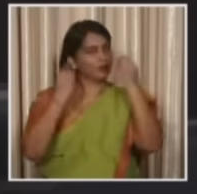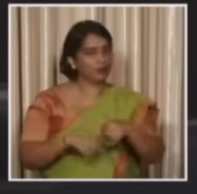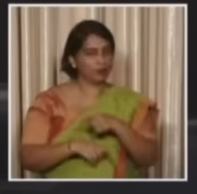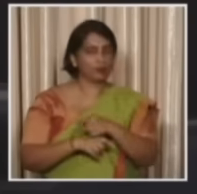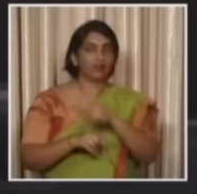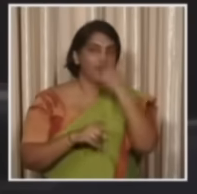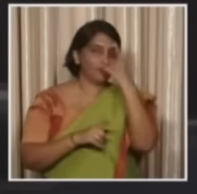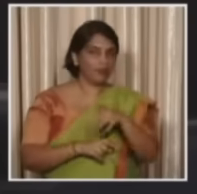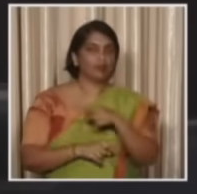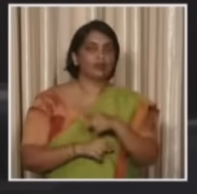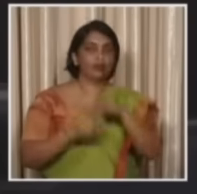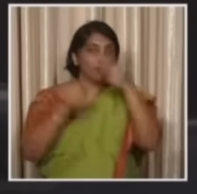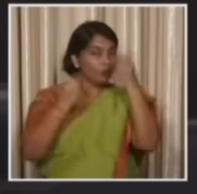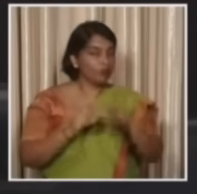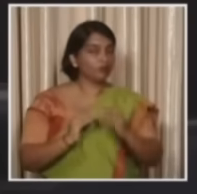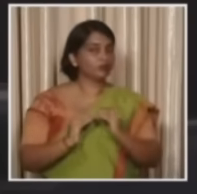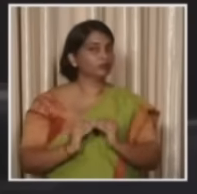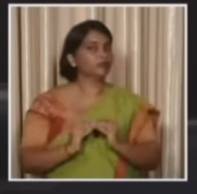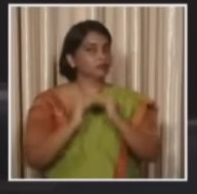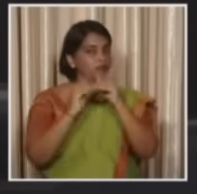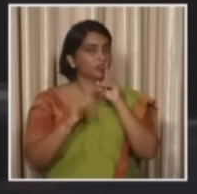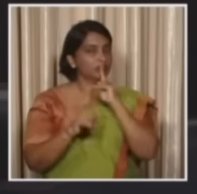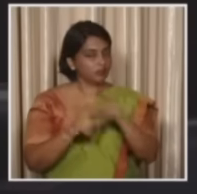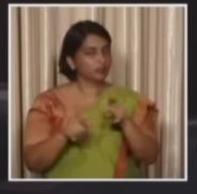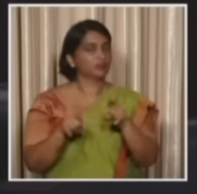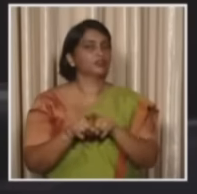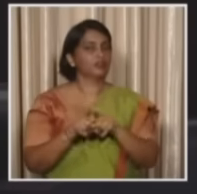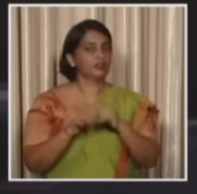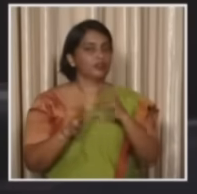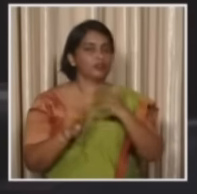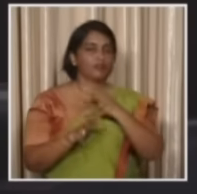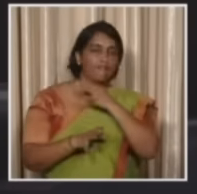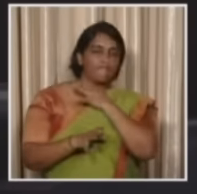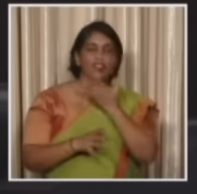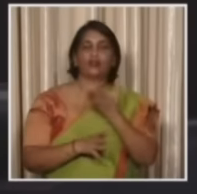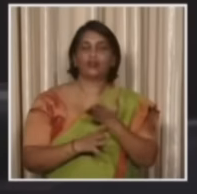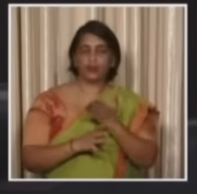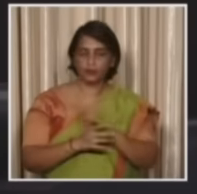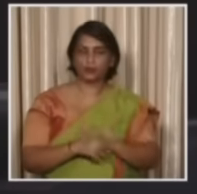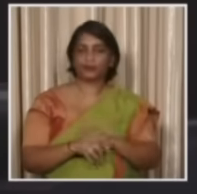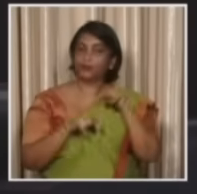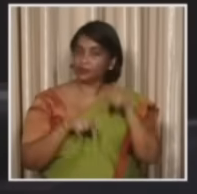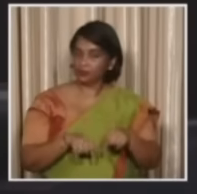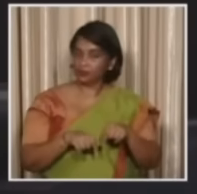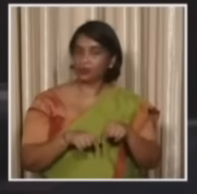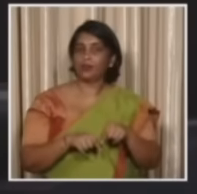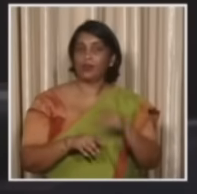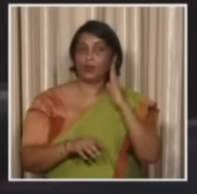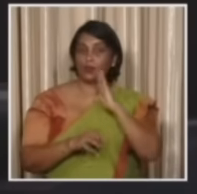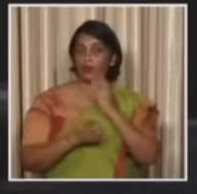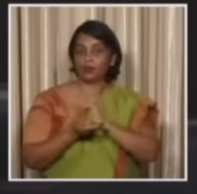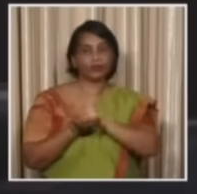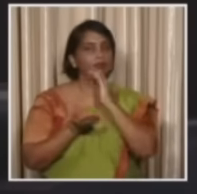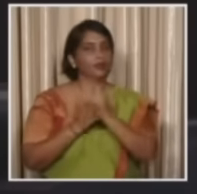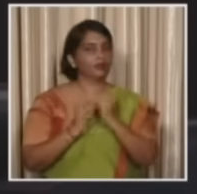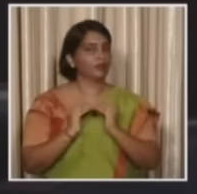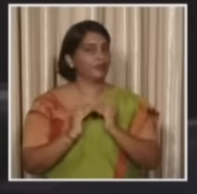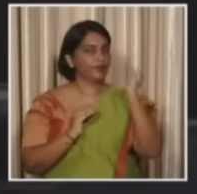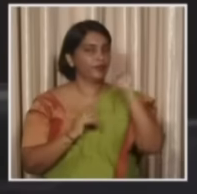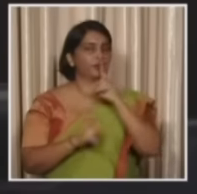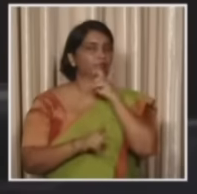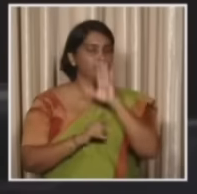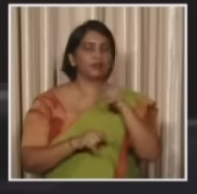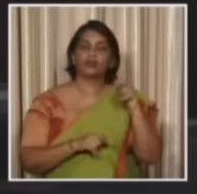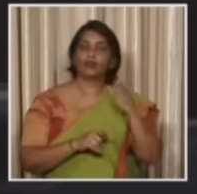ඒ නිසා වට්ටපු අය ගොඩනගන්න කතා කරන එකම ලෝක විහිළුවක් වෙලා තියෙනවා. අද විදේශ සංචිත වැඩිවීමක් ගැන කියනවා.